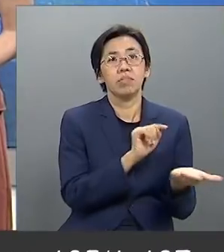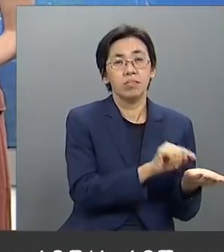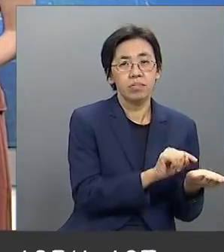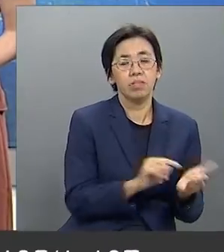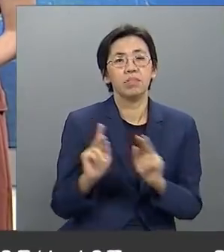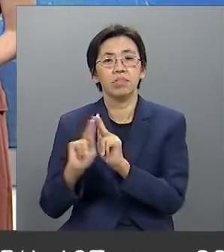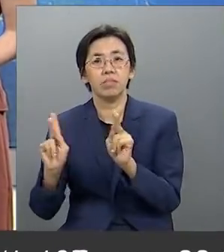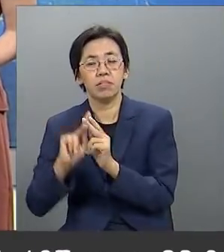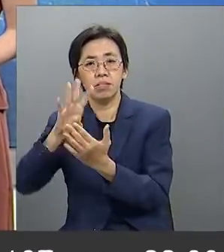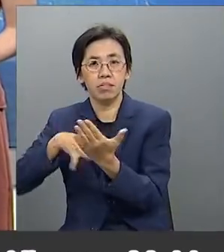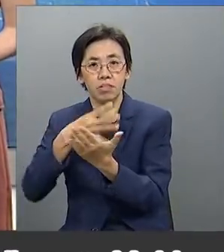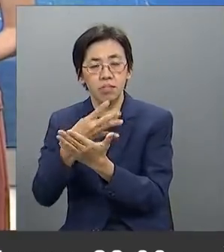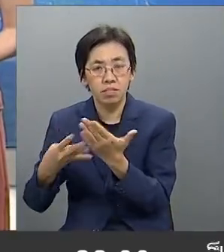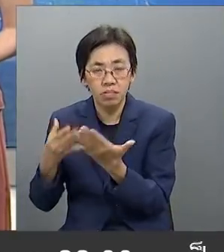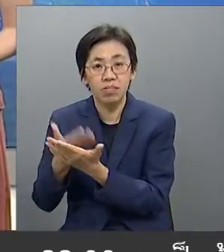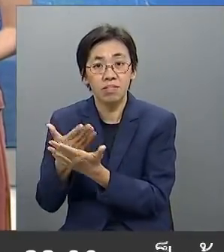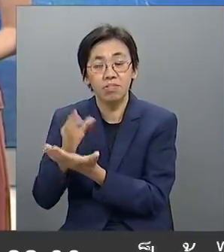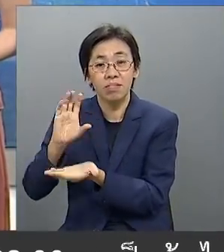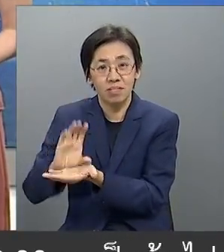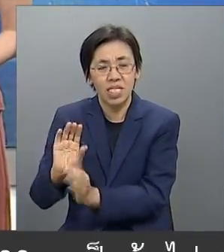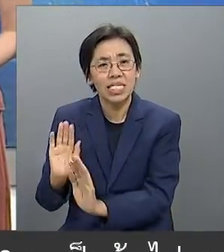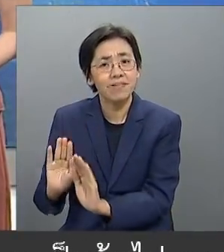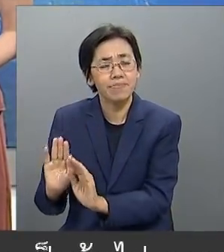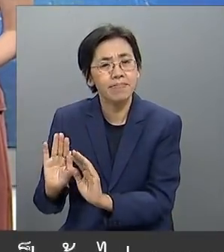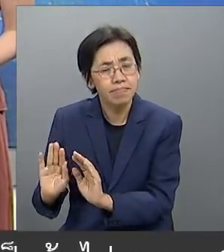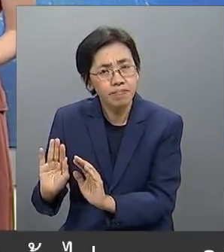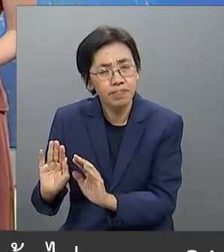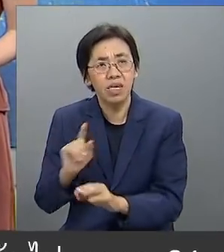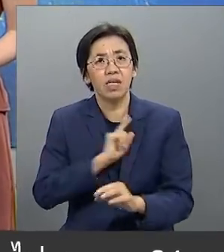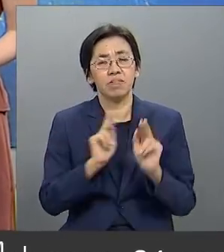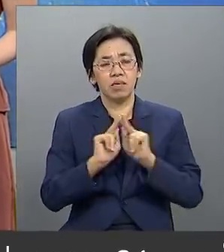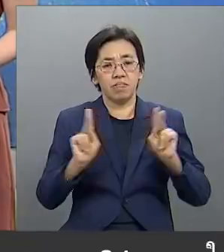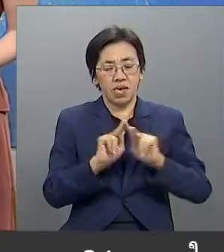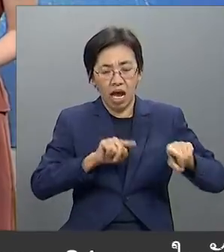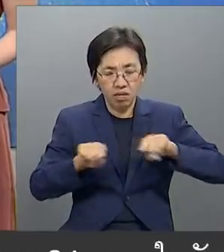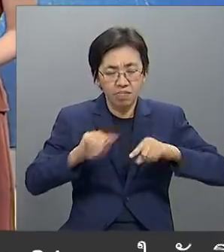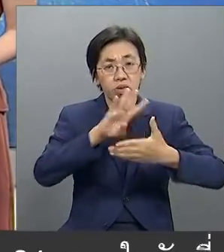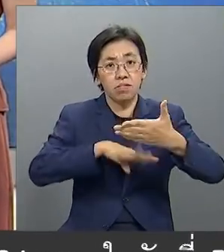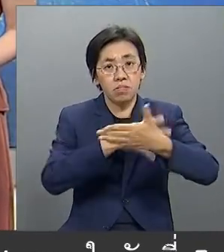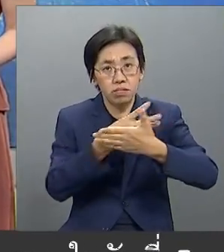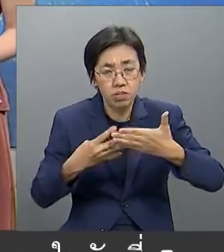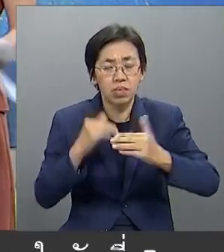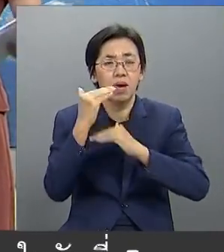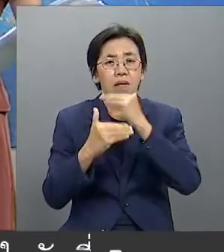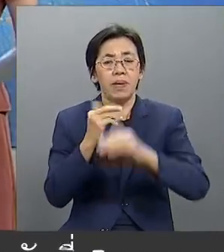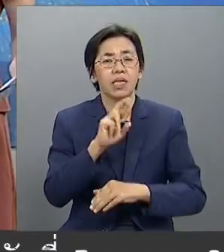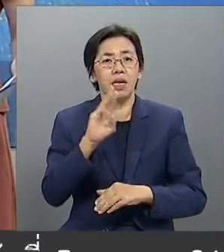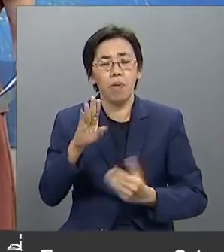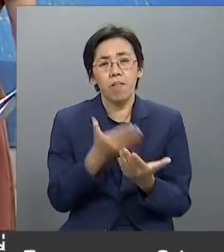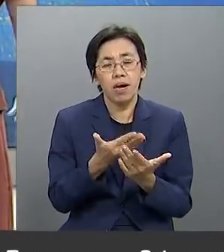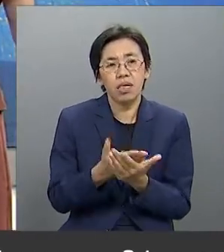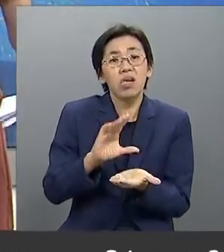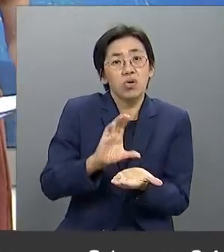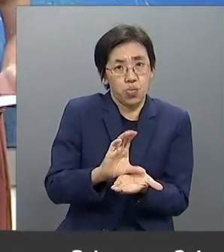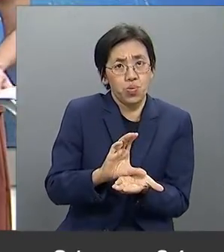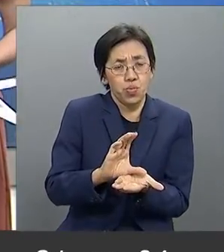บำเหน็จบำนาญแห่งชาตินะคะที่จะเป็นคนมากำหนดนโยบายรวมถึงการวางแผนพัฒนาระบบบำเหน็จบำนาญในภาพรวมของ